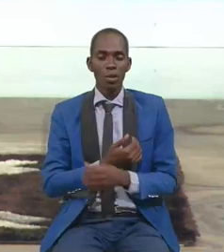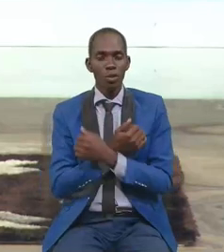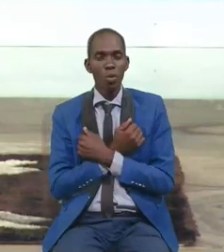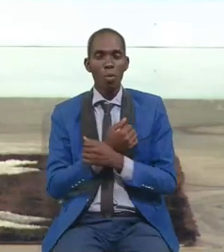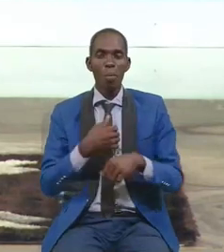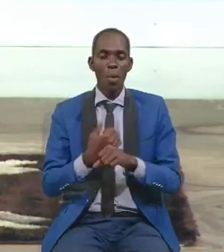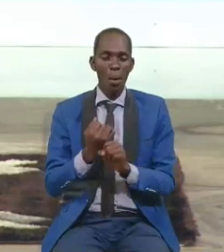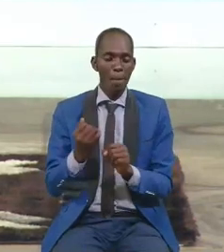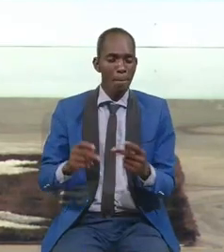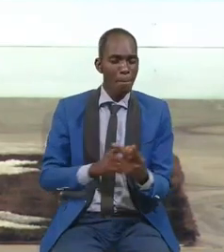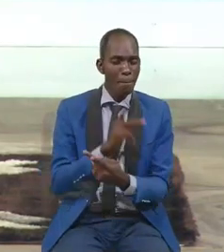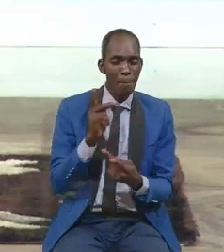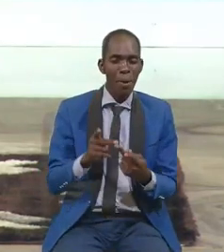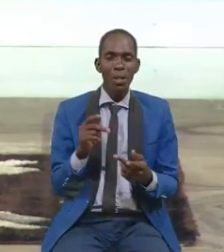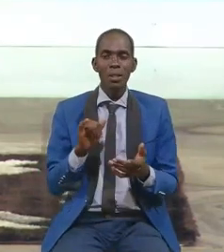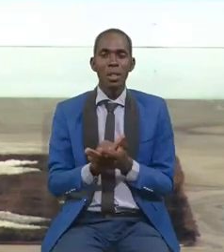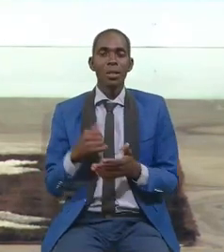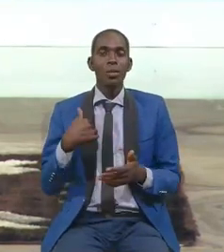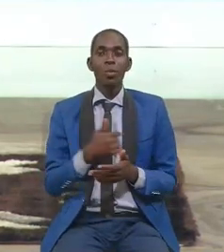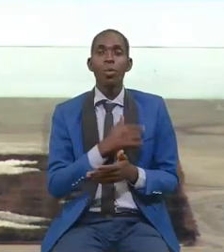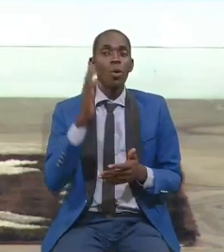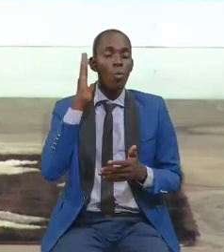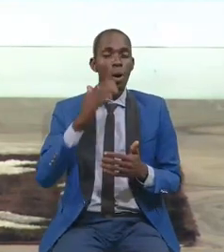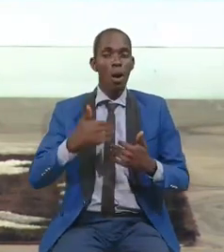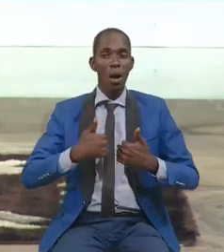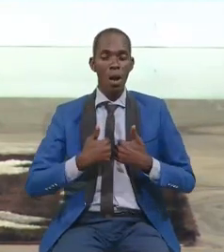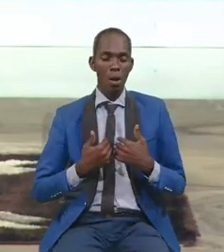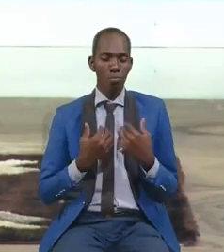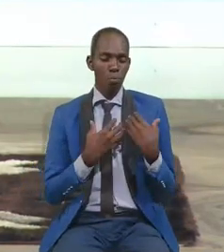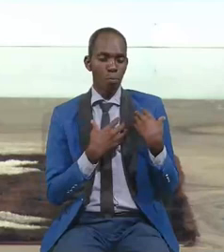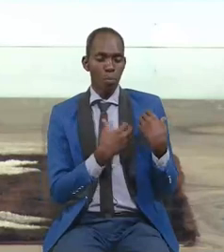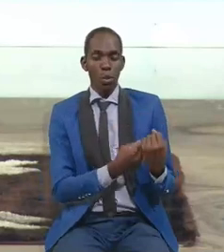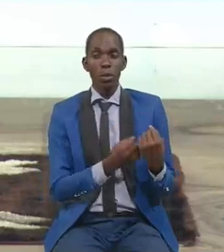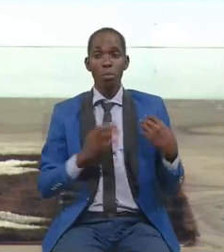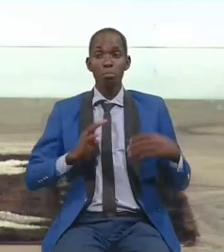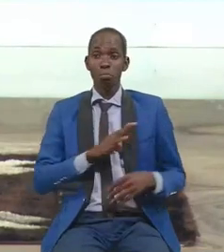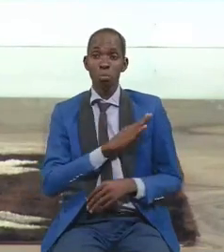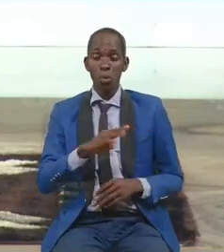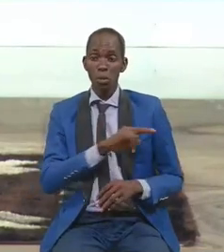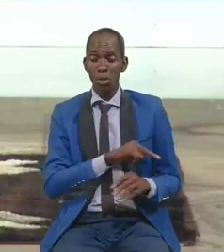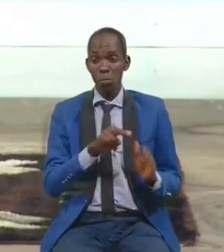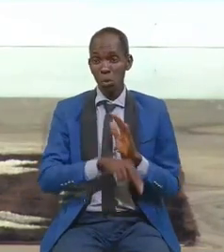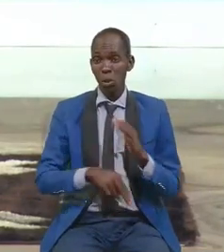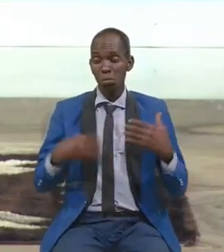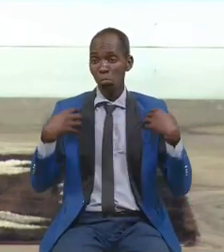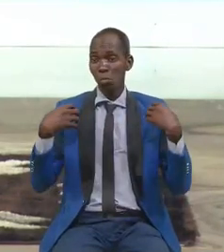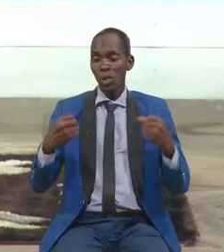Tel nous sommes aussi dans ce monde. C'est en cela que l'amour est parfait en nous,